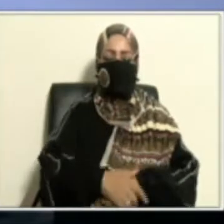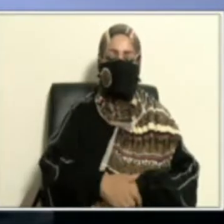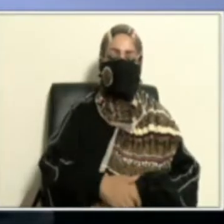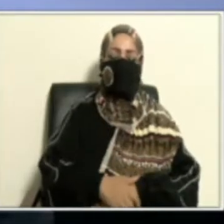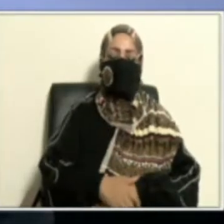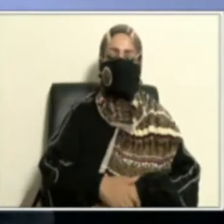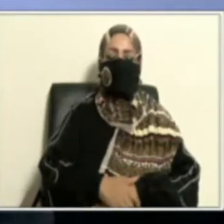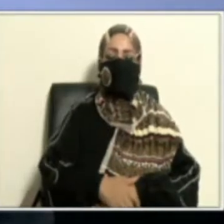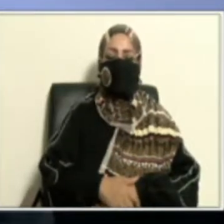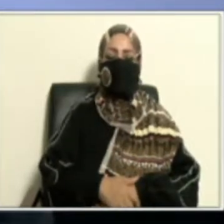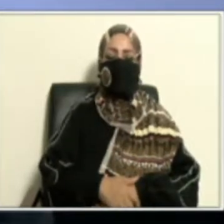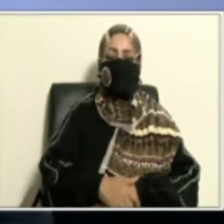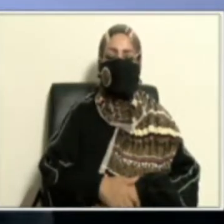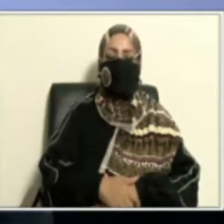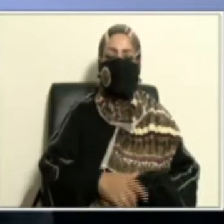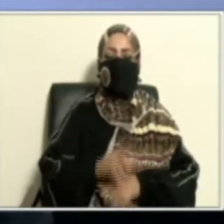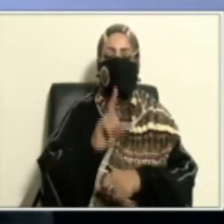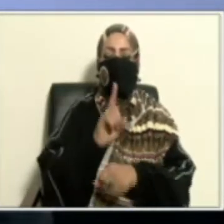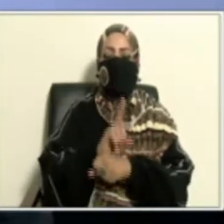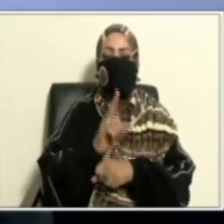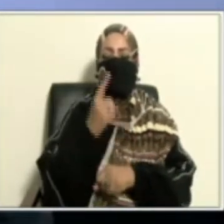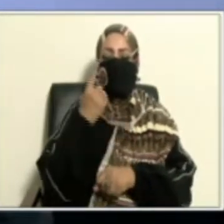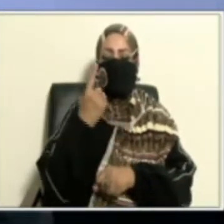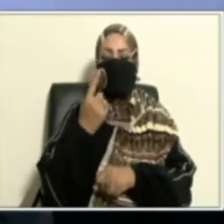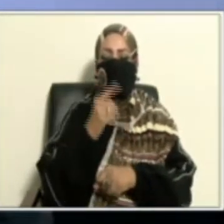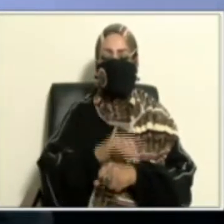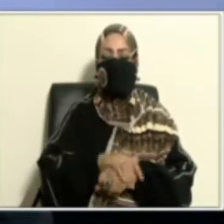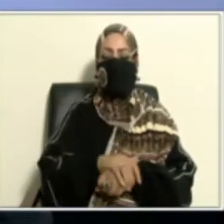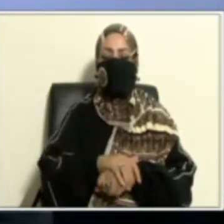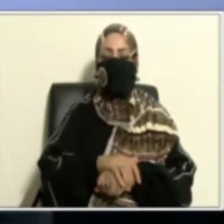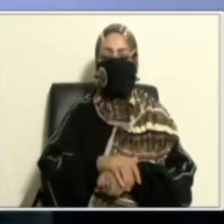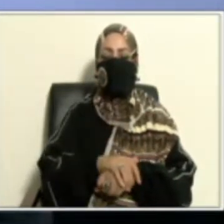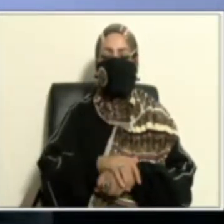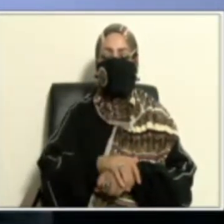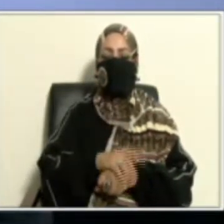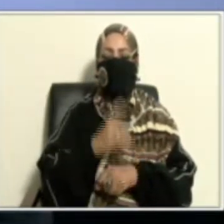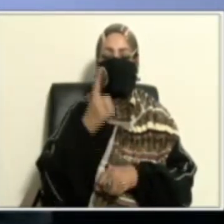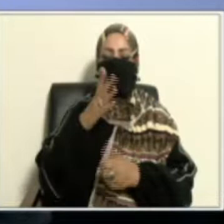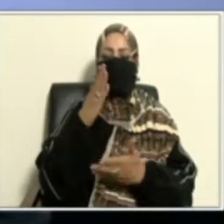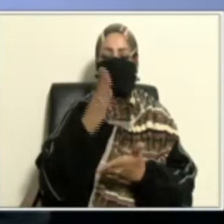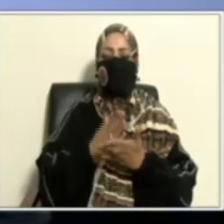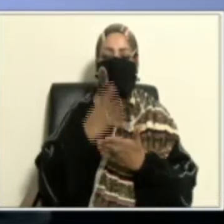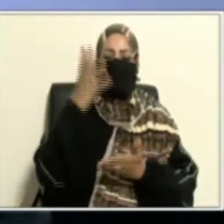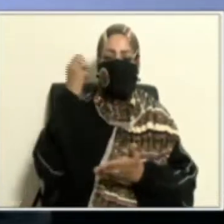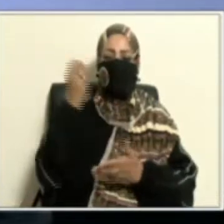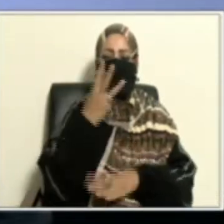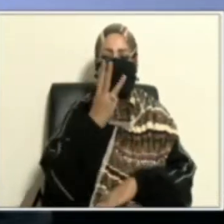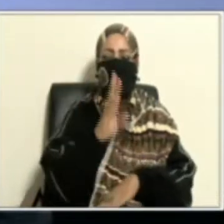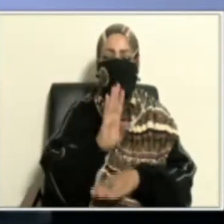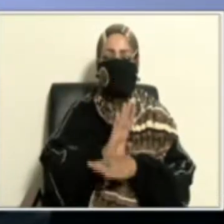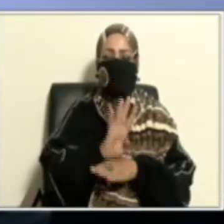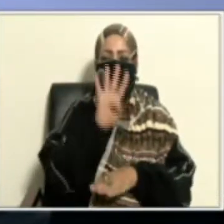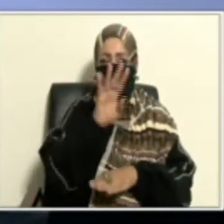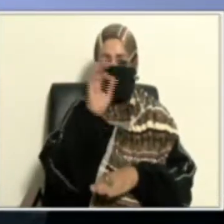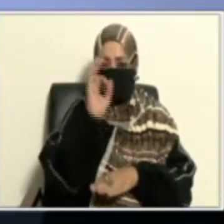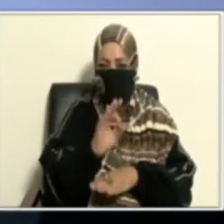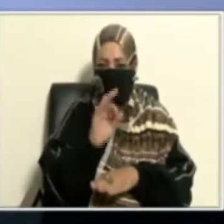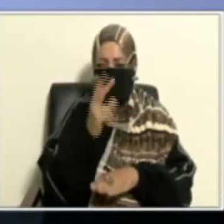صلاة الظهر نقصتك ركعة. أيوة ما قضيتش الركعة دي، قضيتها بعد الصلاة طول، هل تجوز علي الصلاة ولا